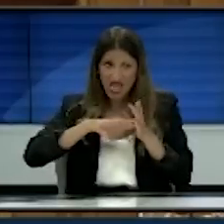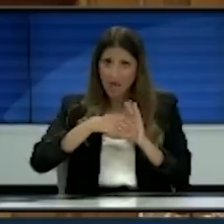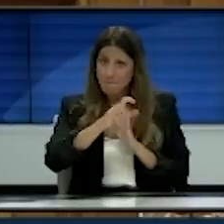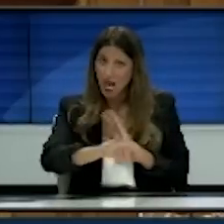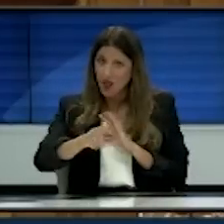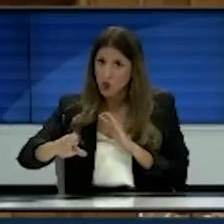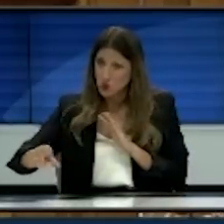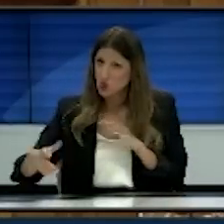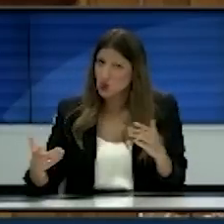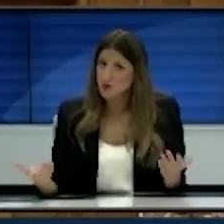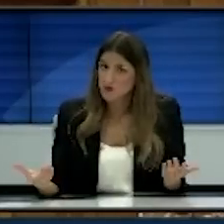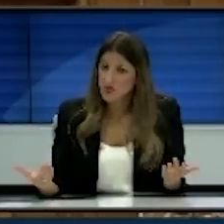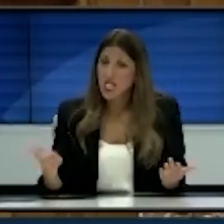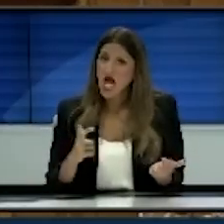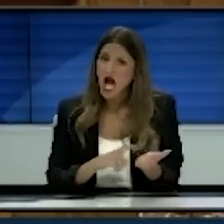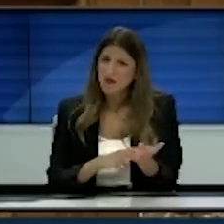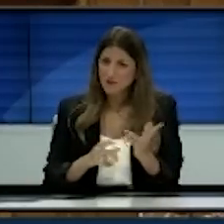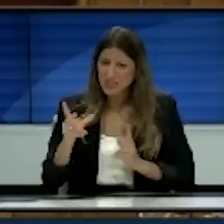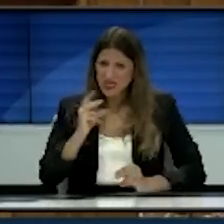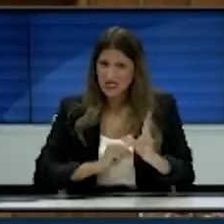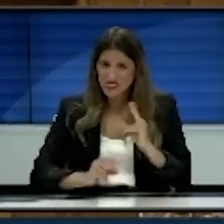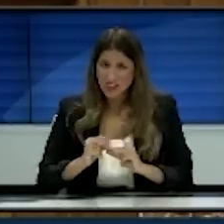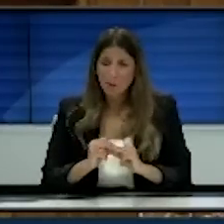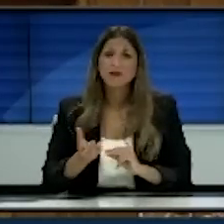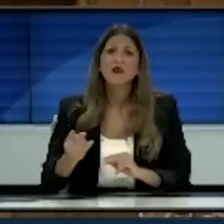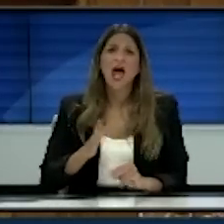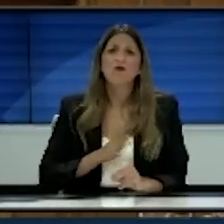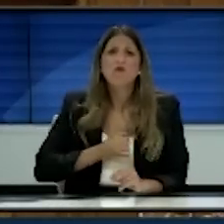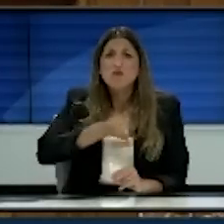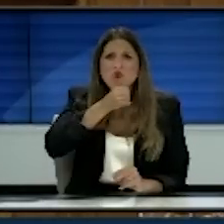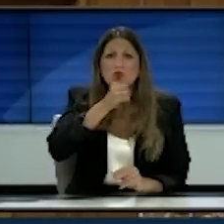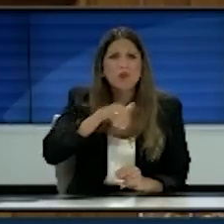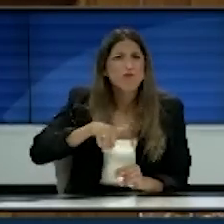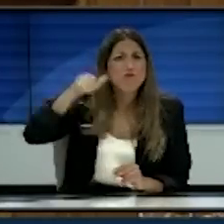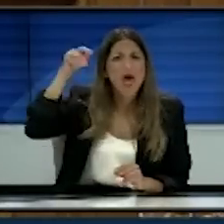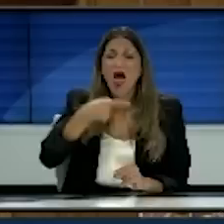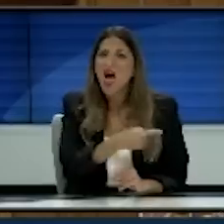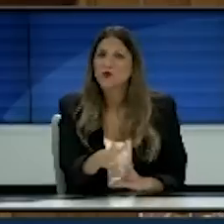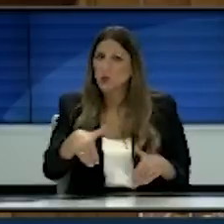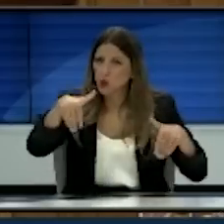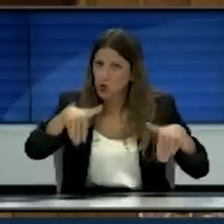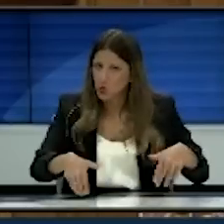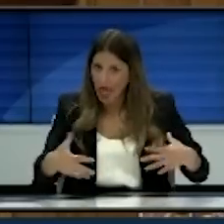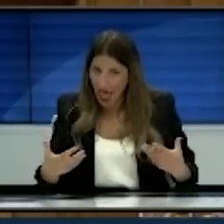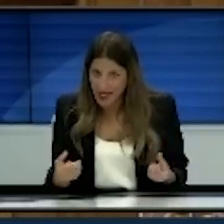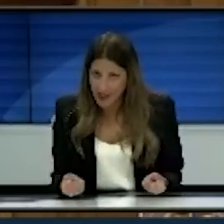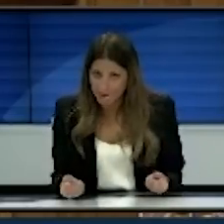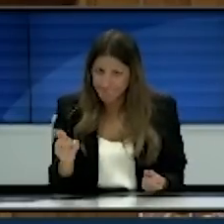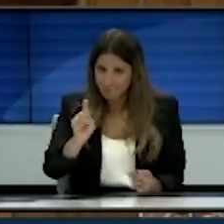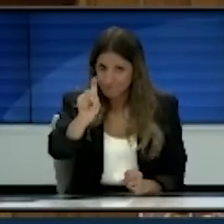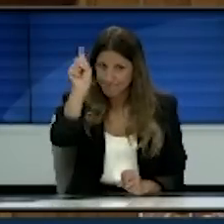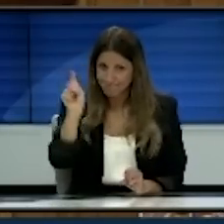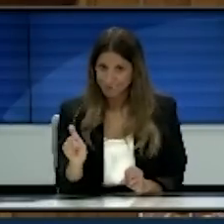φτάσαμε δήθεν στο μεγάλο σεβασμό σας για την τρίτη ηλικία. Εδώ υπάρχει τεράστιο πολιτικό